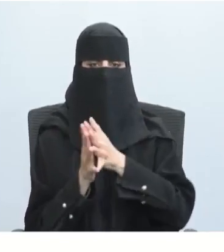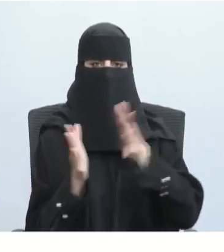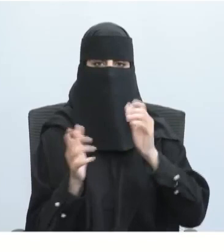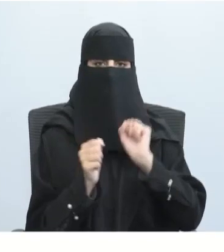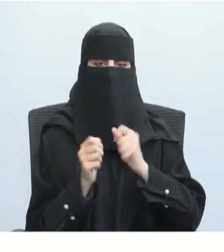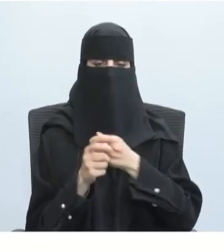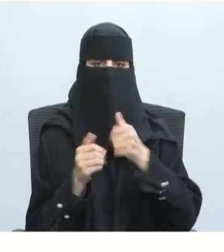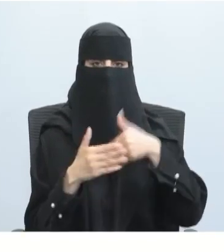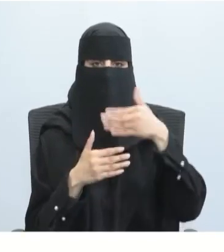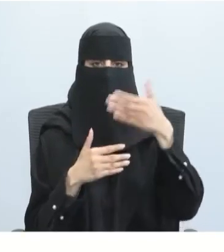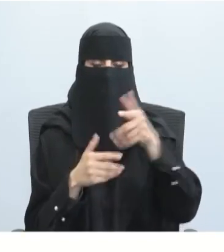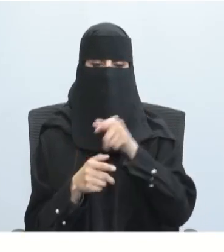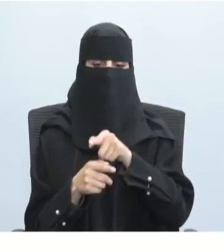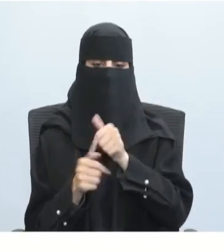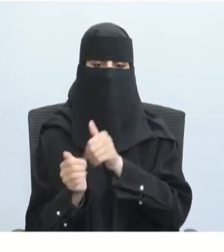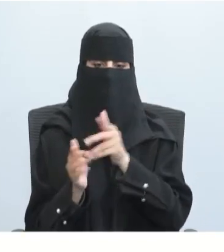المستقبليه لذلك